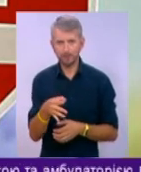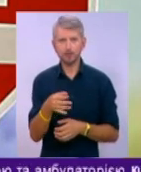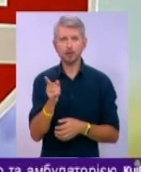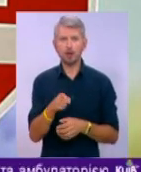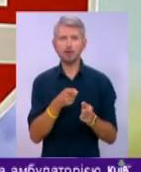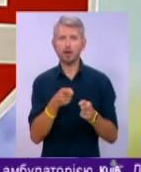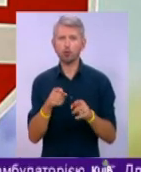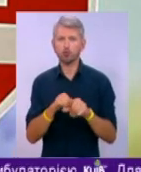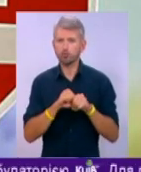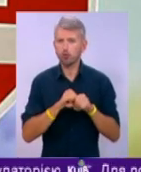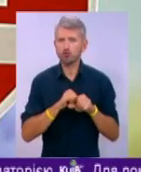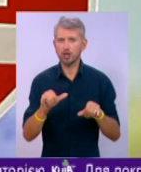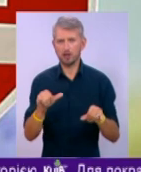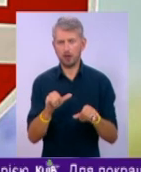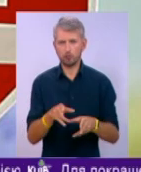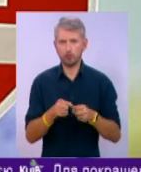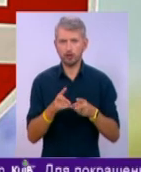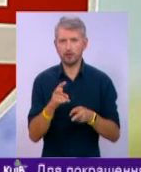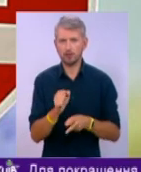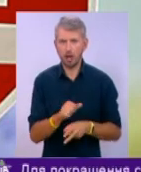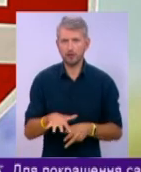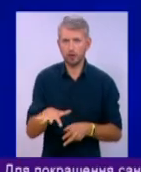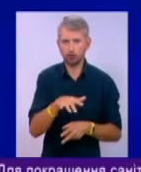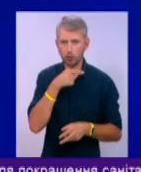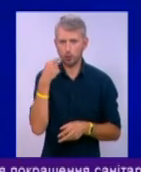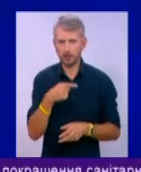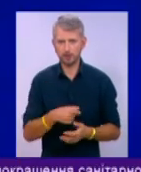та загрозу поширення злочинності на території Росії.